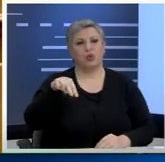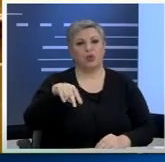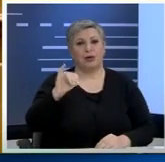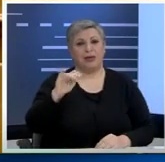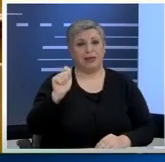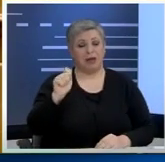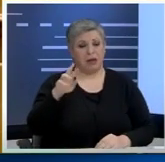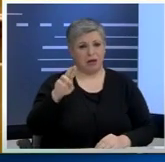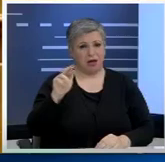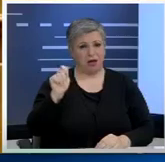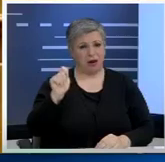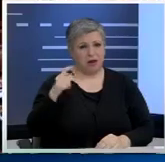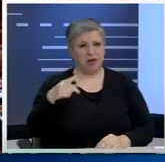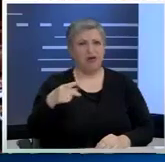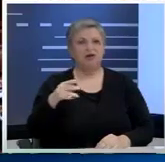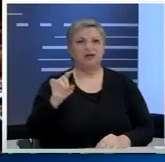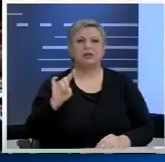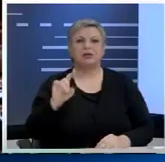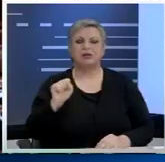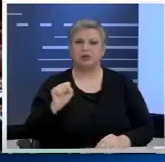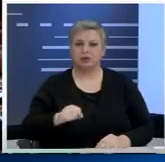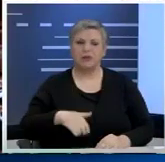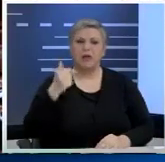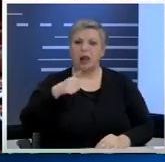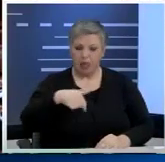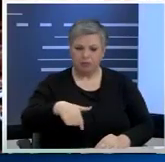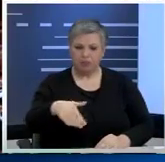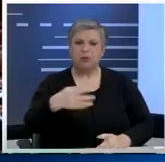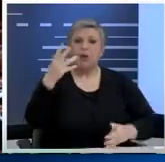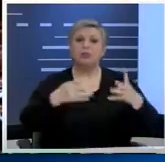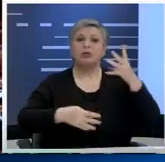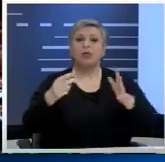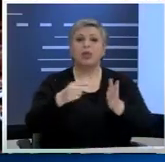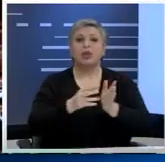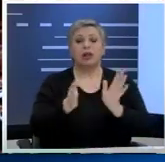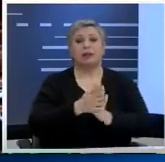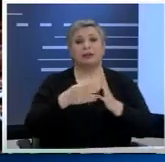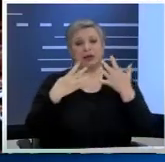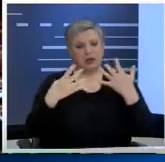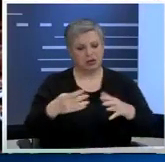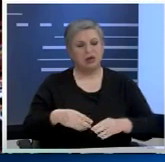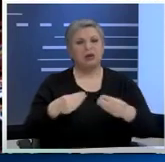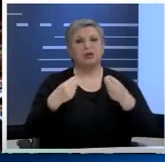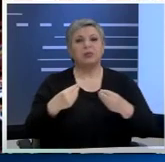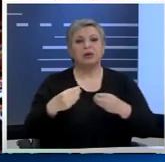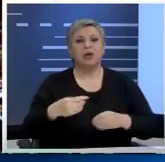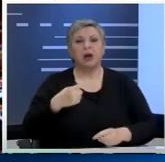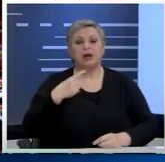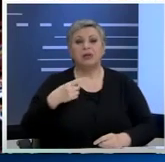καλή ευκαιρία για ένα σύντομο απολογισμό της δημοσιονομικής πολιτικής της χώρας την τριετία